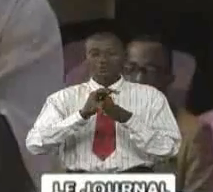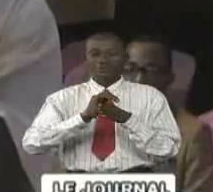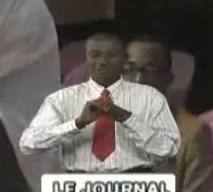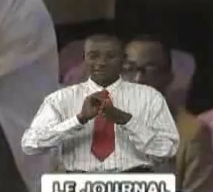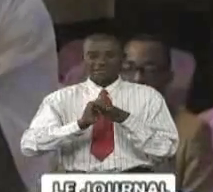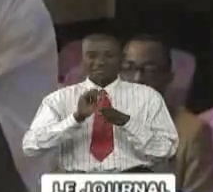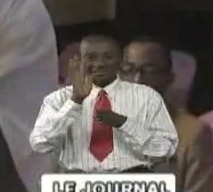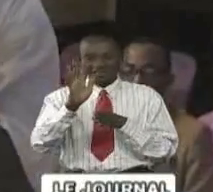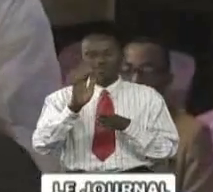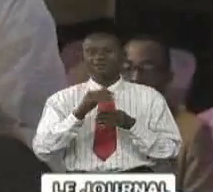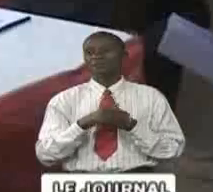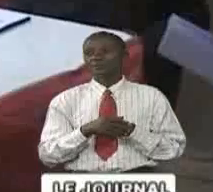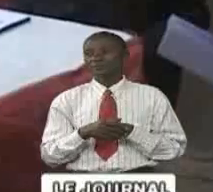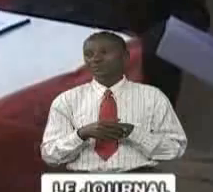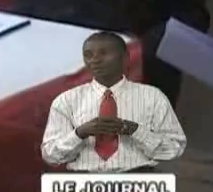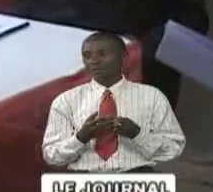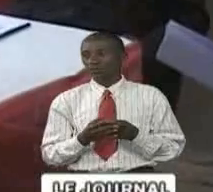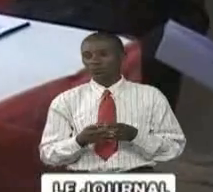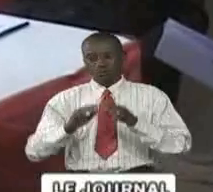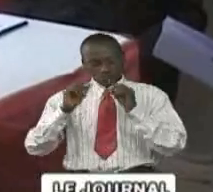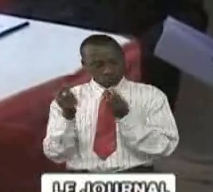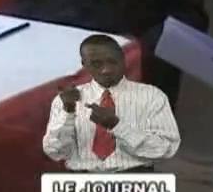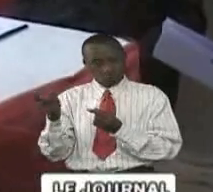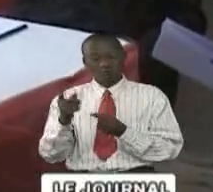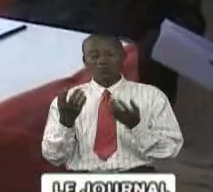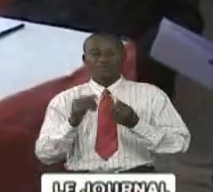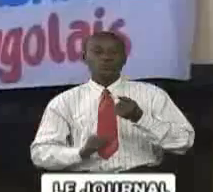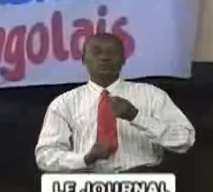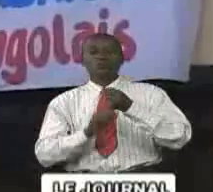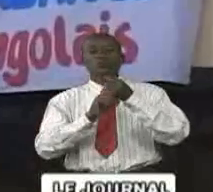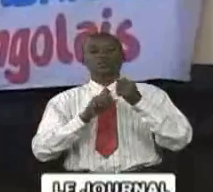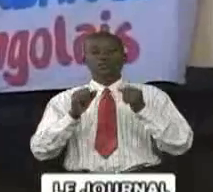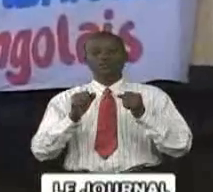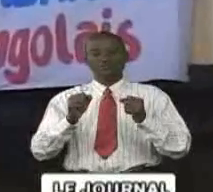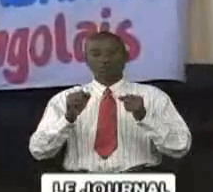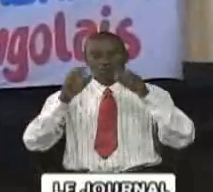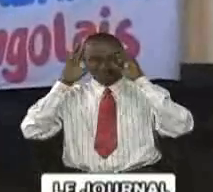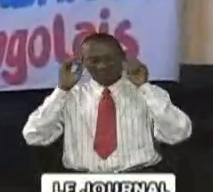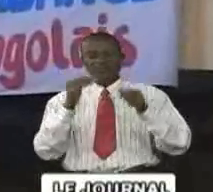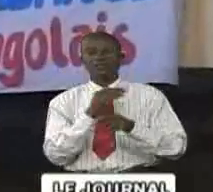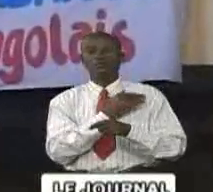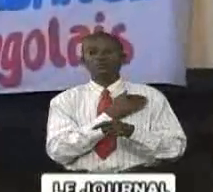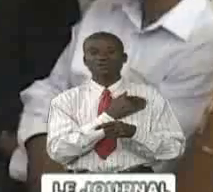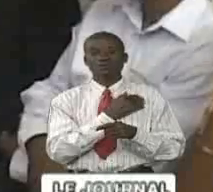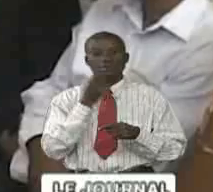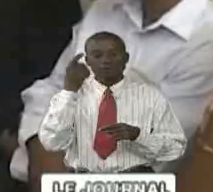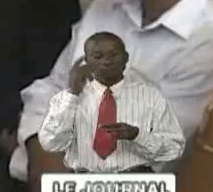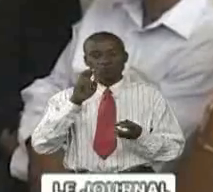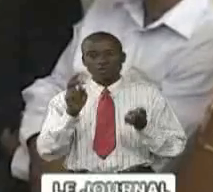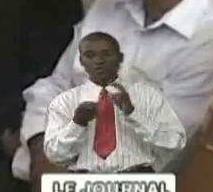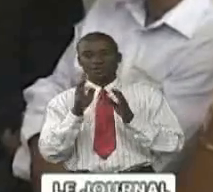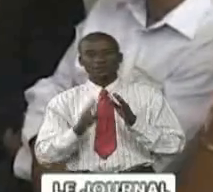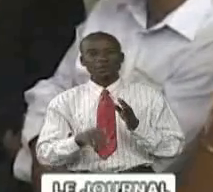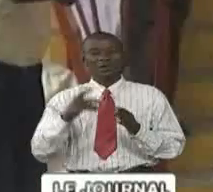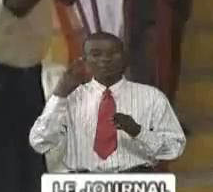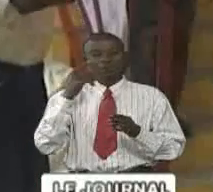Rama Joseph Kabila visant à soutenir les efforts du gouvernement de la République démocratique du Congo dans la modernisation des